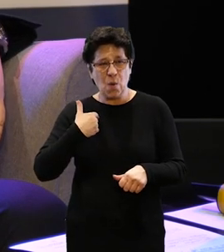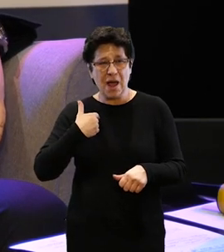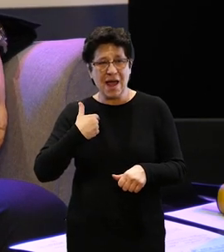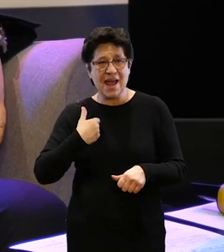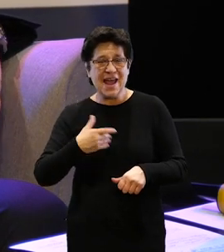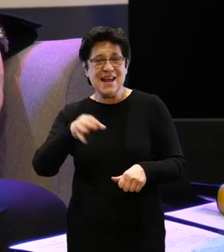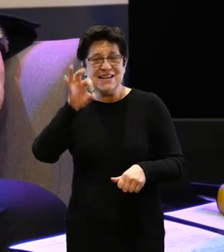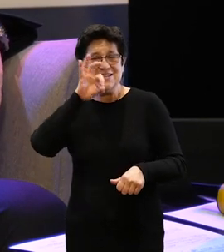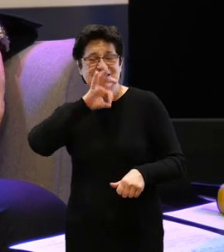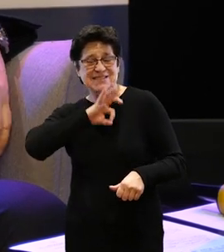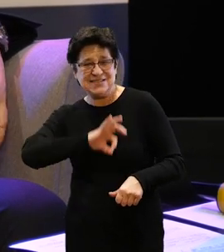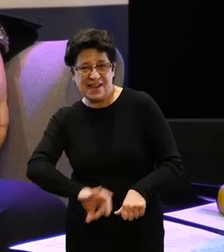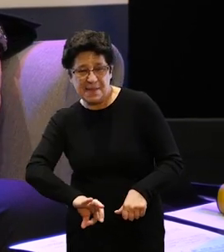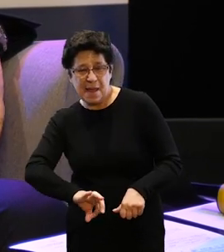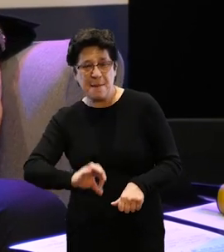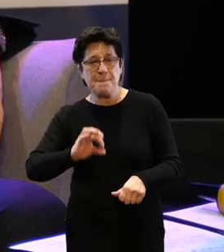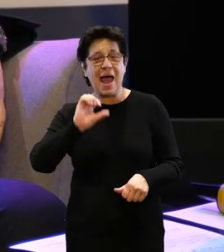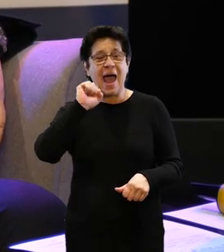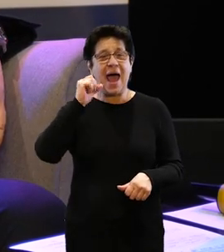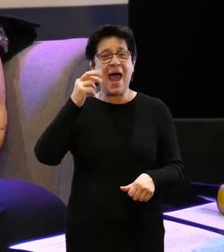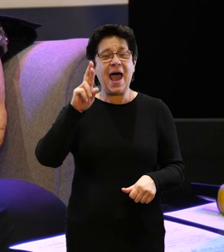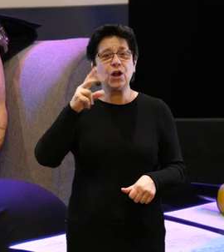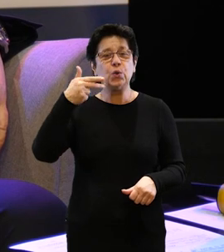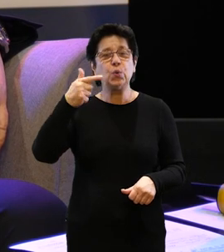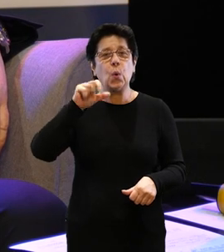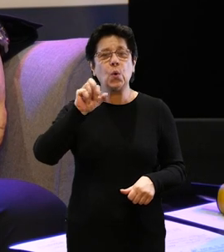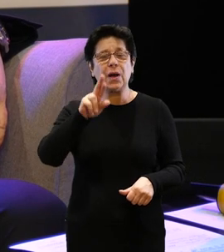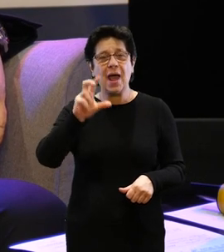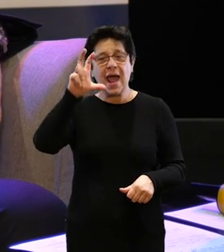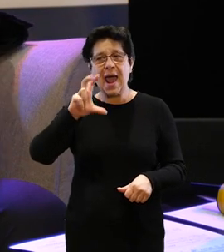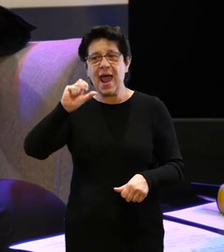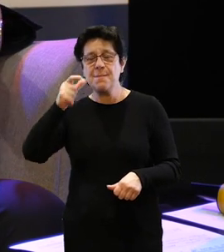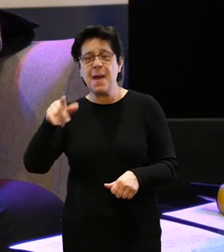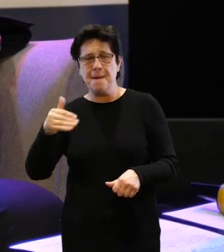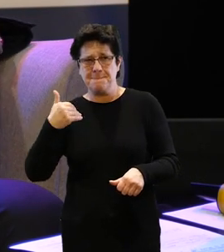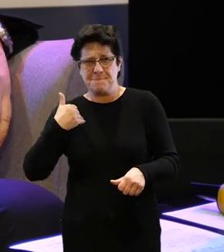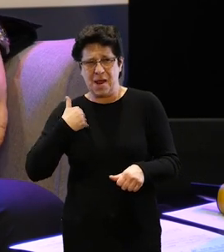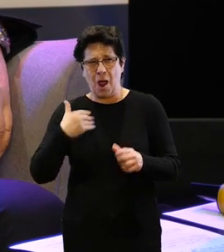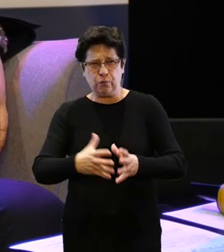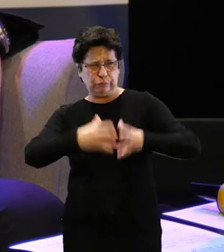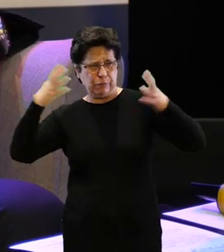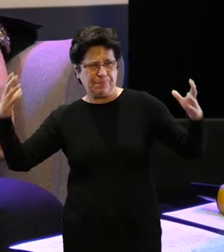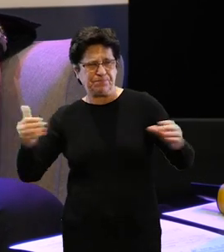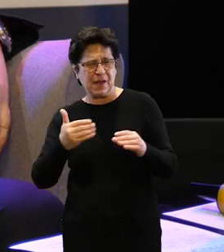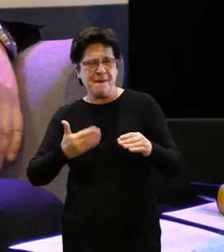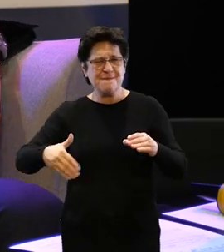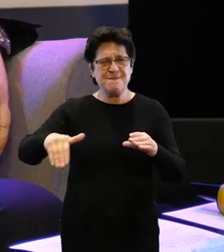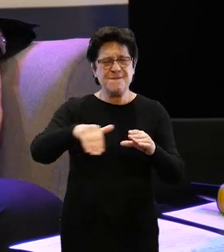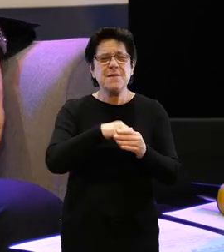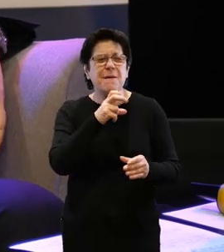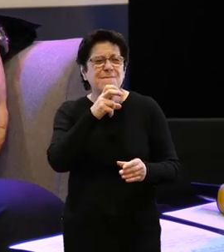synem Artura Hel który posiadał bardzo duże przedsiębiorstwo Nazwijmy to dzisiaj bym powiedział